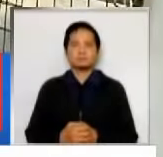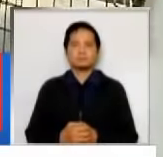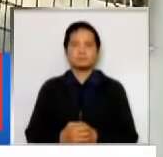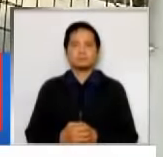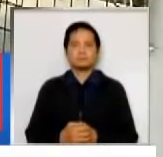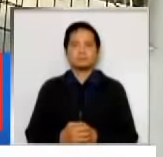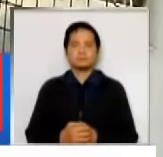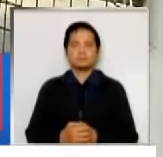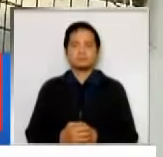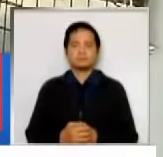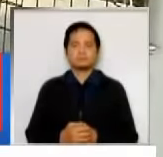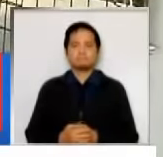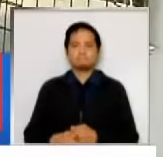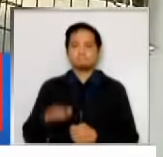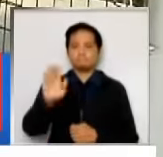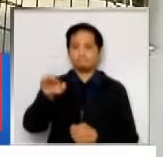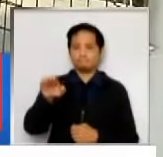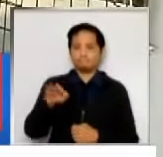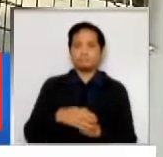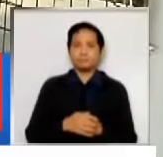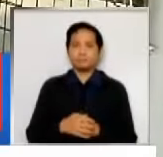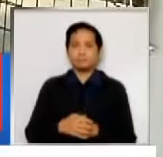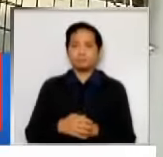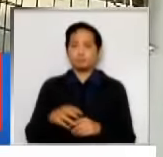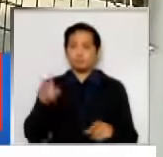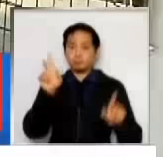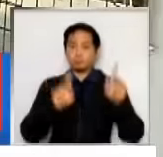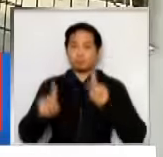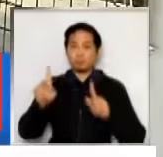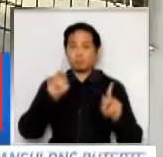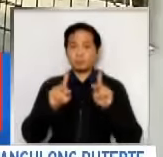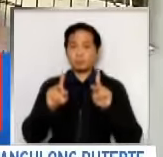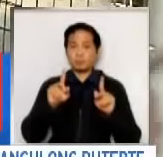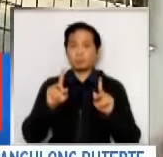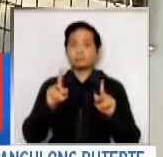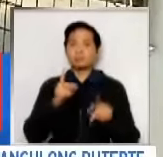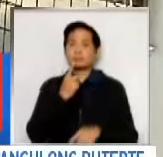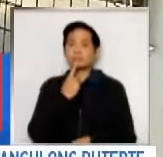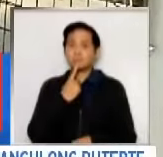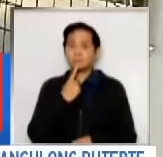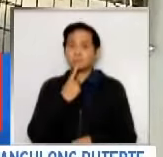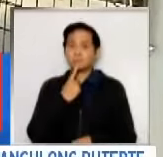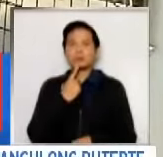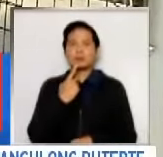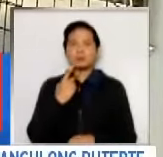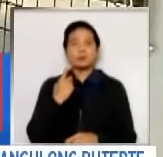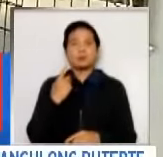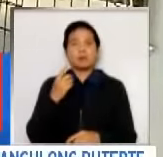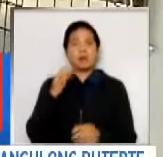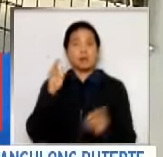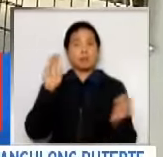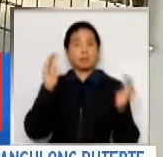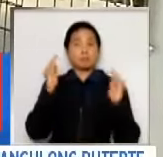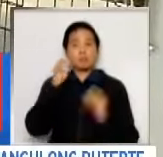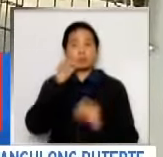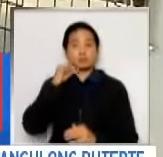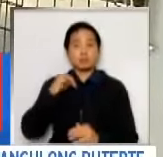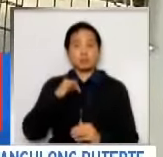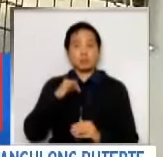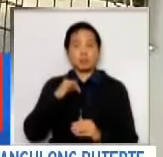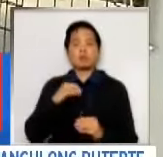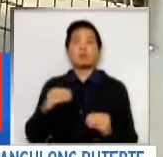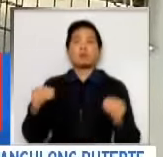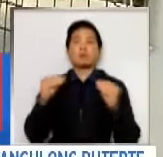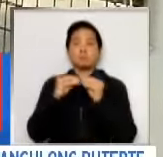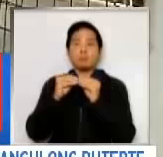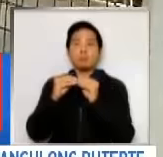Maris, sabi ng mga taga-ayak dito, napansin nila na mas marami yung pasahero kahapon kumpara ngayon na Martes Santo dito sa